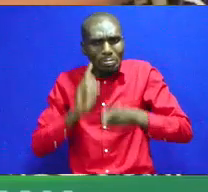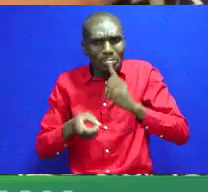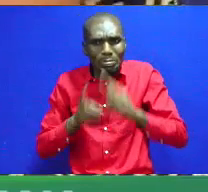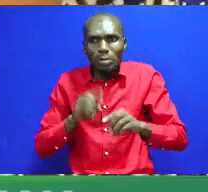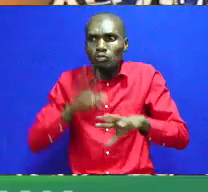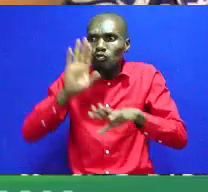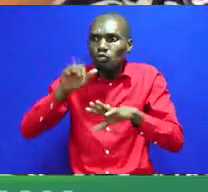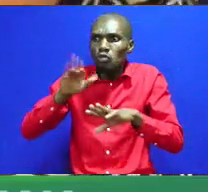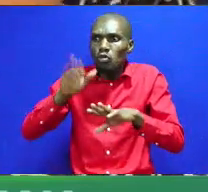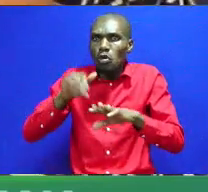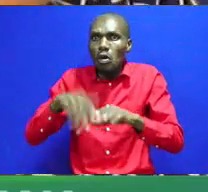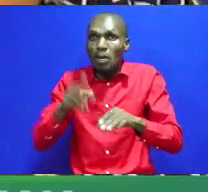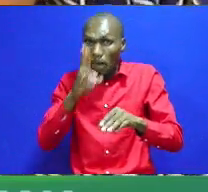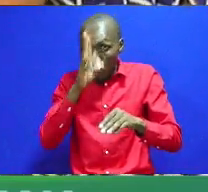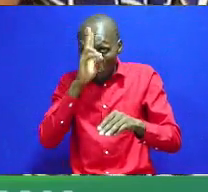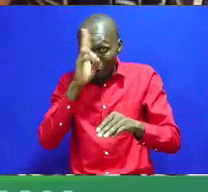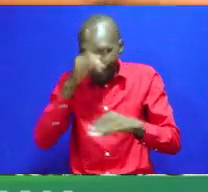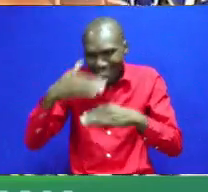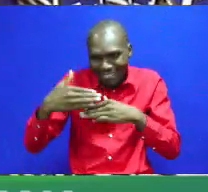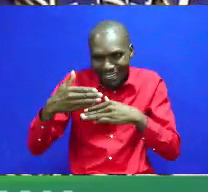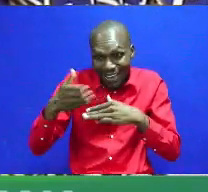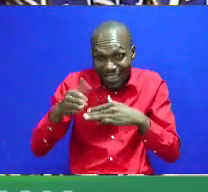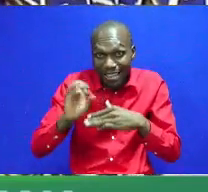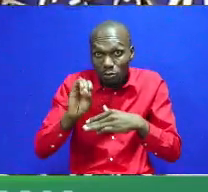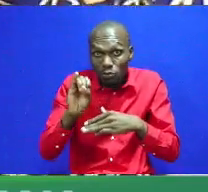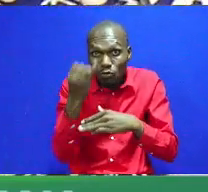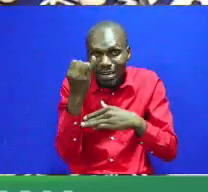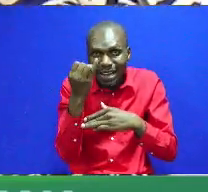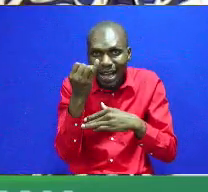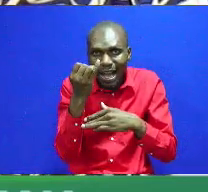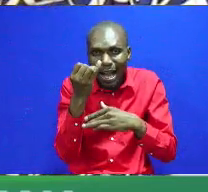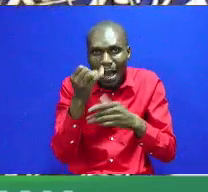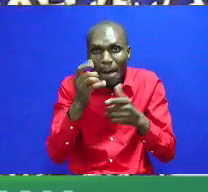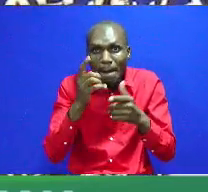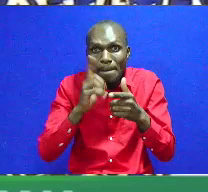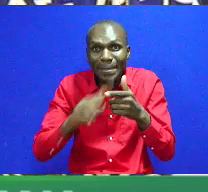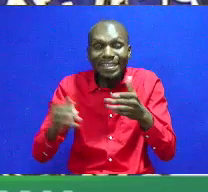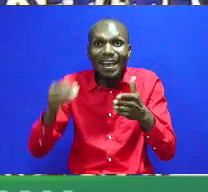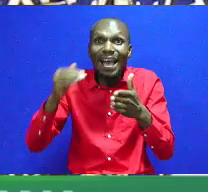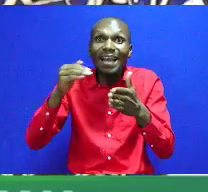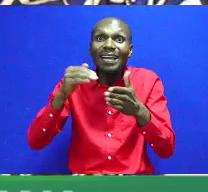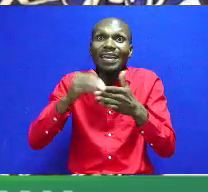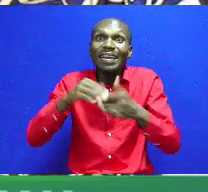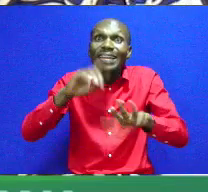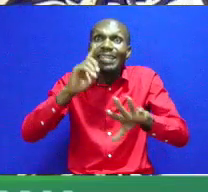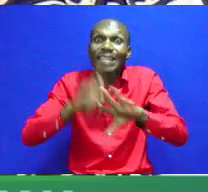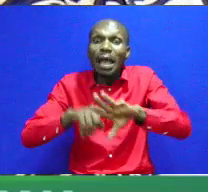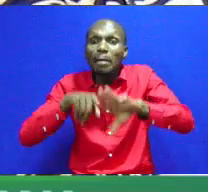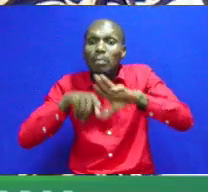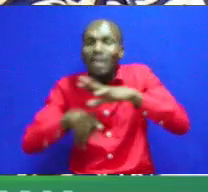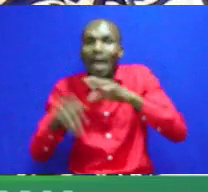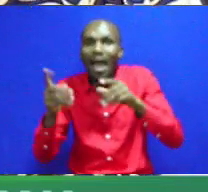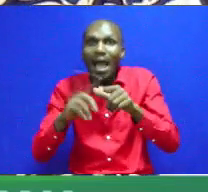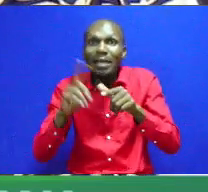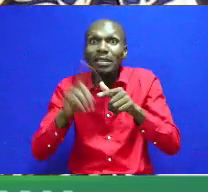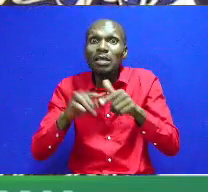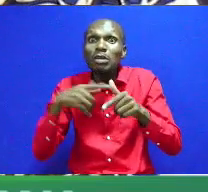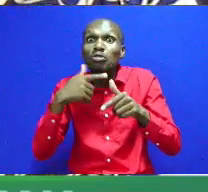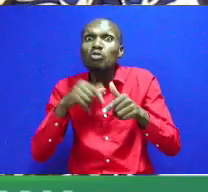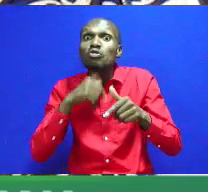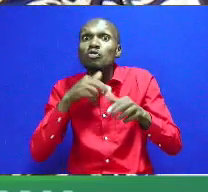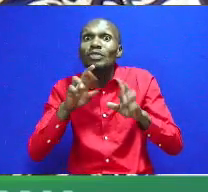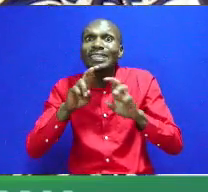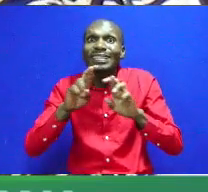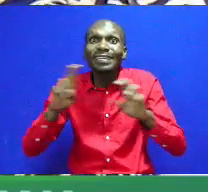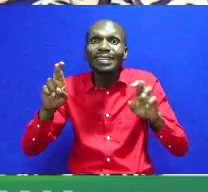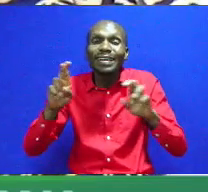abantu be station ye ya ite ye range ga iga yasuneka ba kanyora rinde karo ba ikoro ro ba iba kabate bimbara ba tayare go